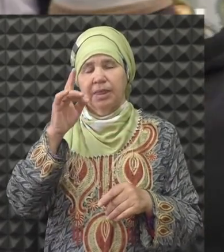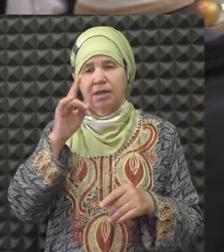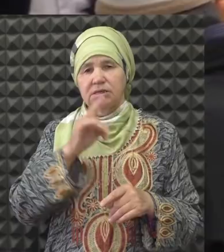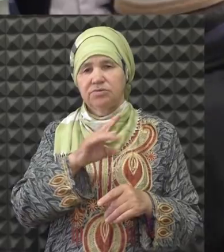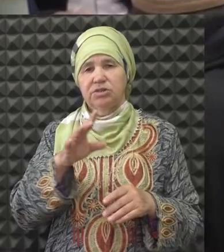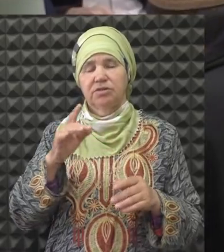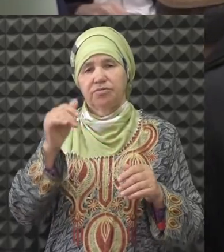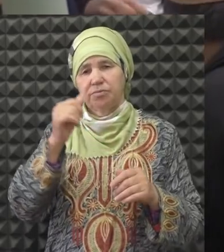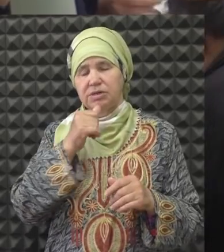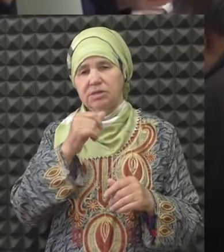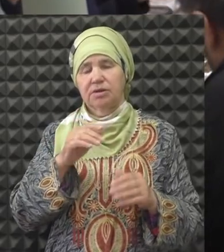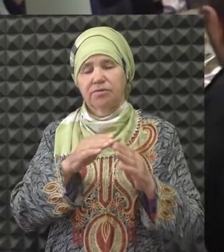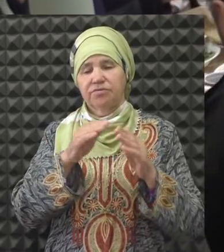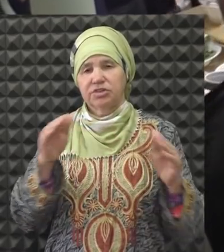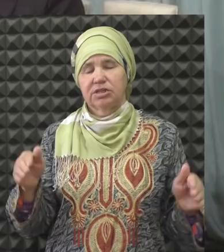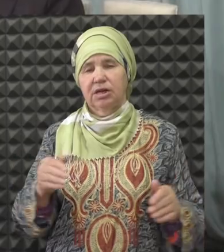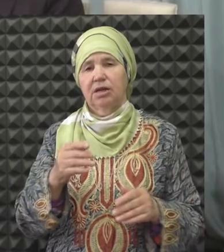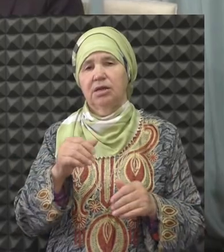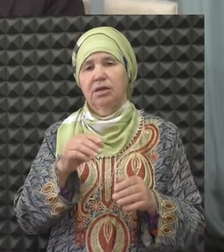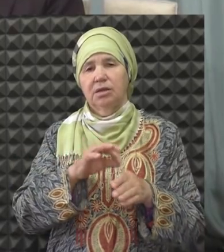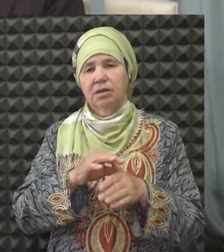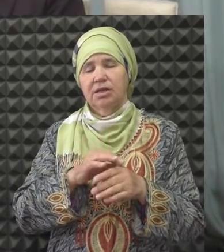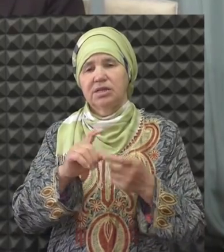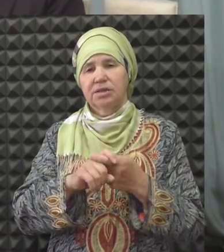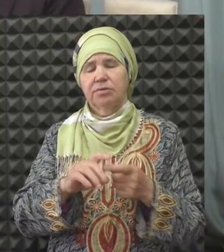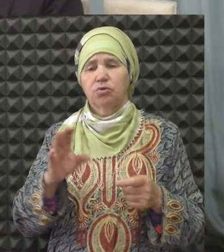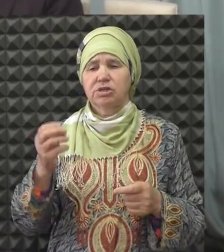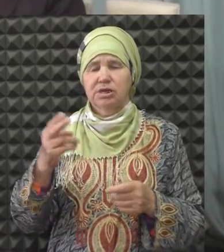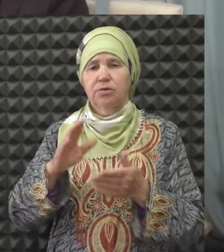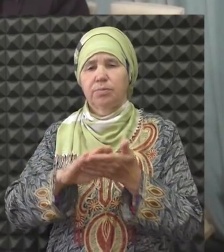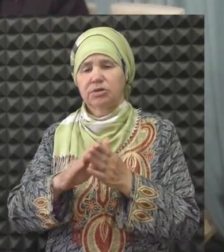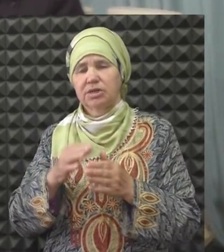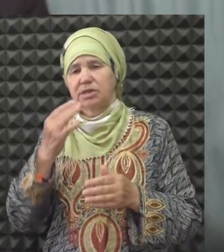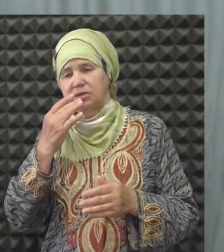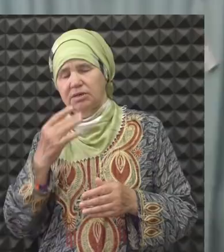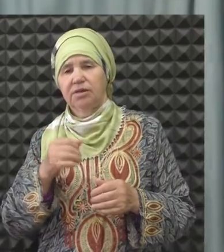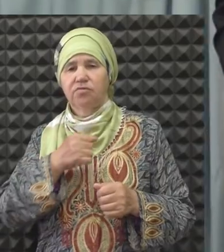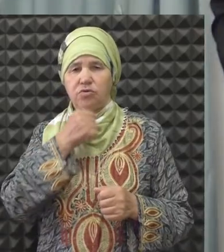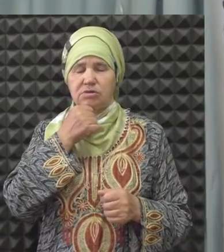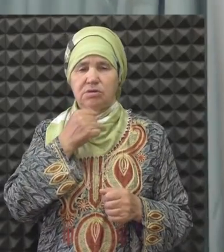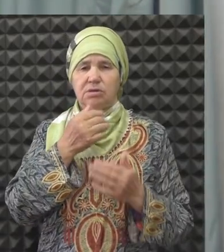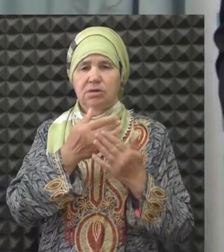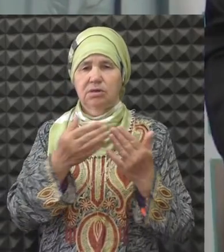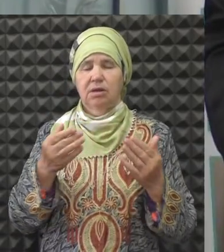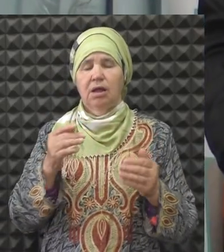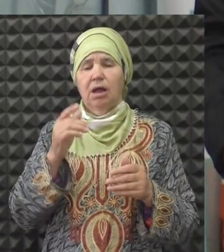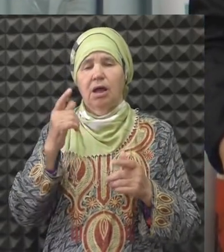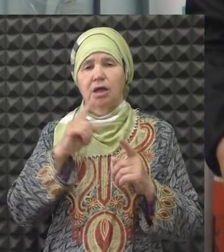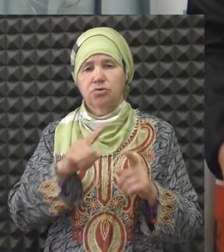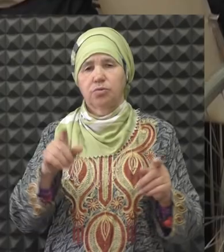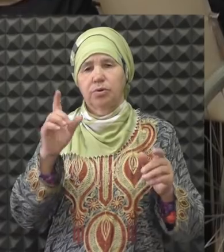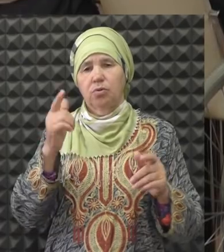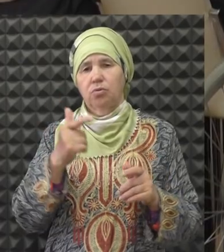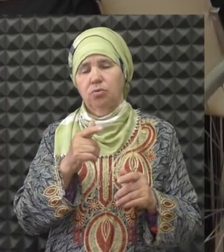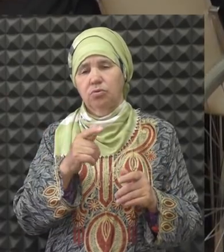всего священного для мусульман месяца шатры Рамадана принимали гостей независимо от их социального положения, национальности и возраста. Особые